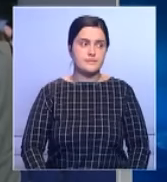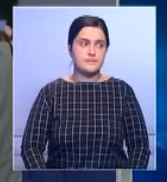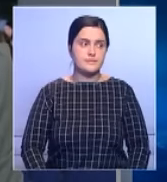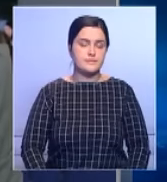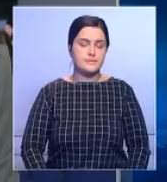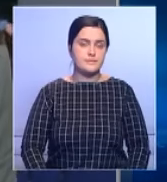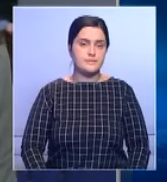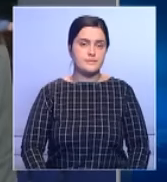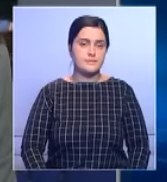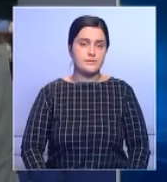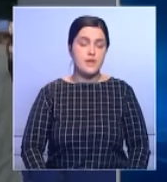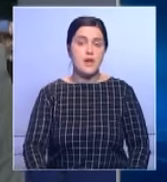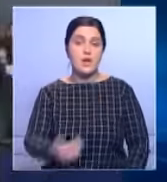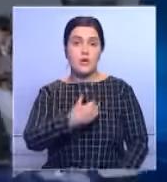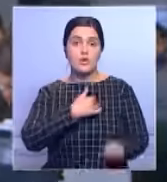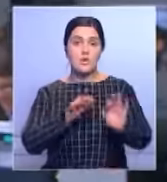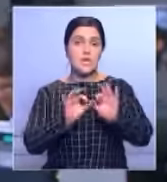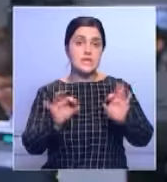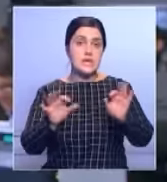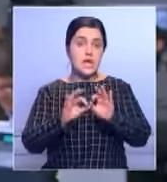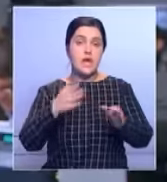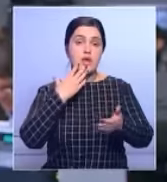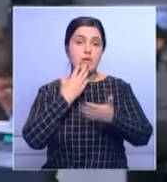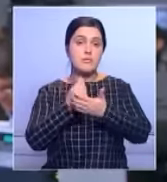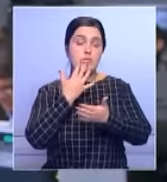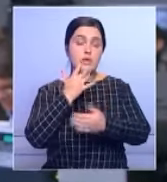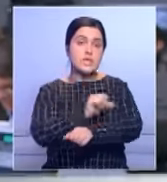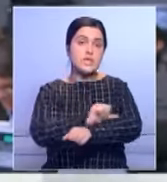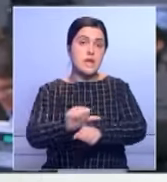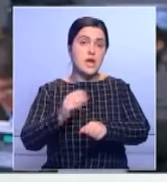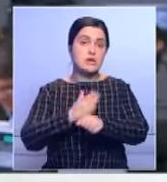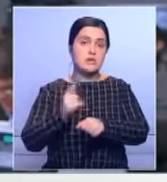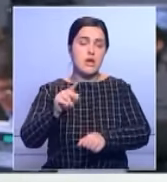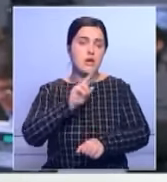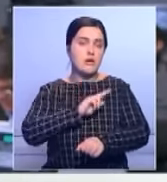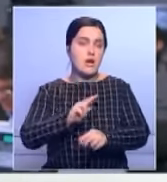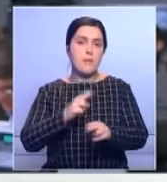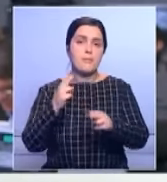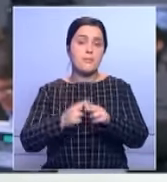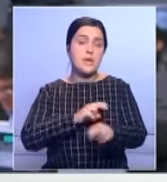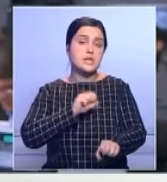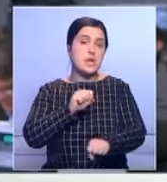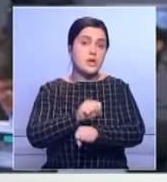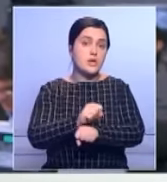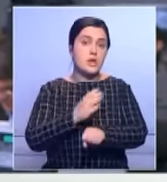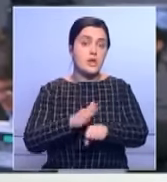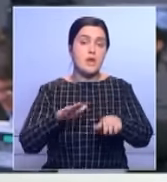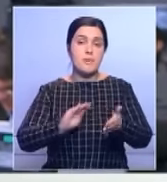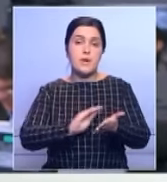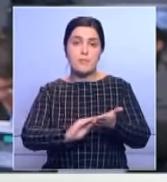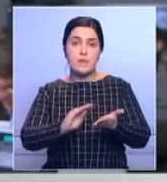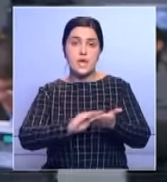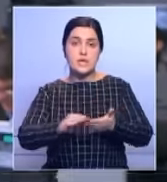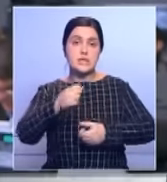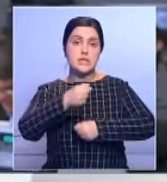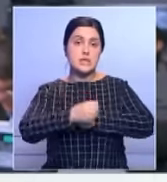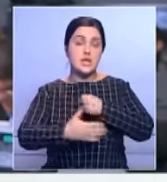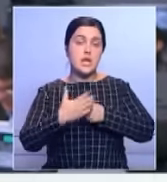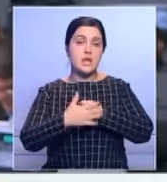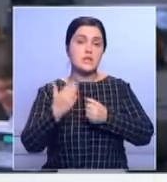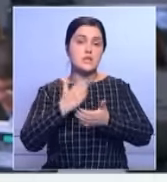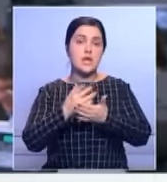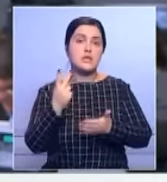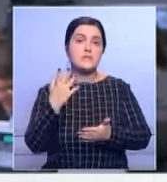Спасибо, Эльвира. Хочу отметить, что наши иностранные коллеги, как и мы, работают в режиме нон-стоп. Здесь, в пресс-центре, журналисты из 25 стран мира